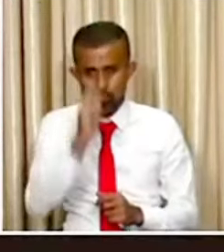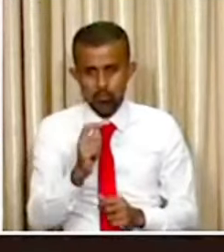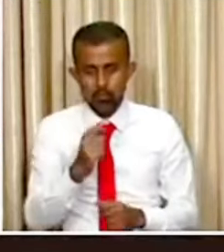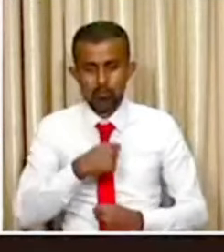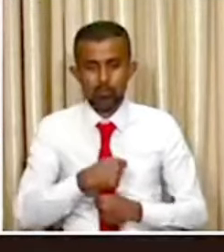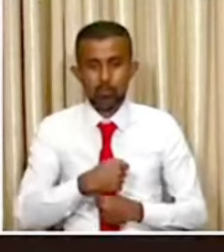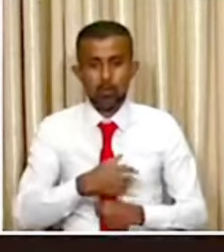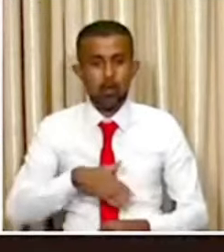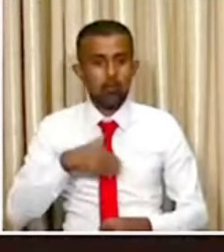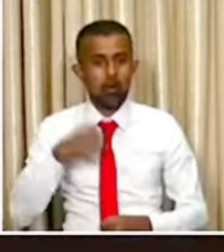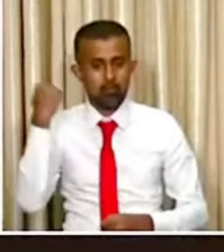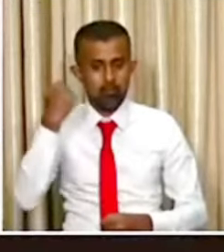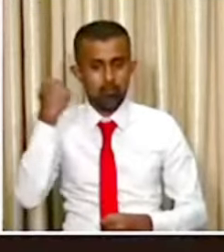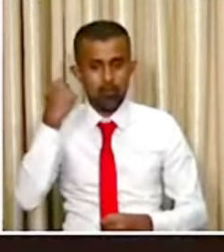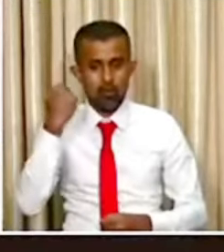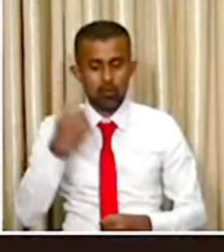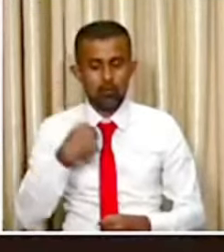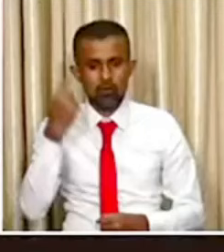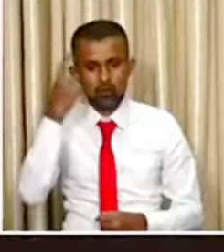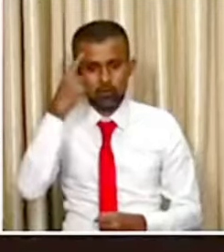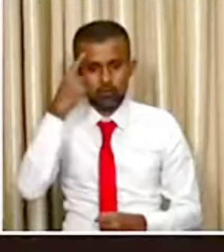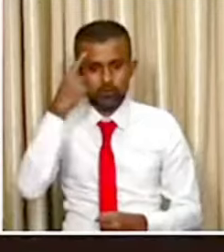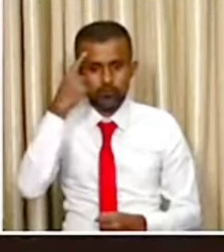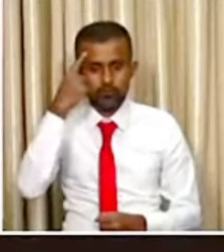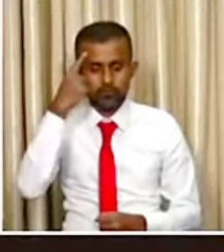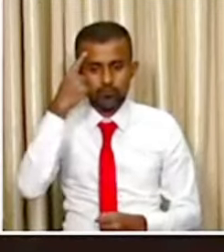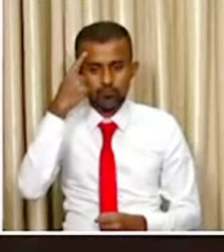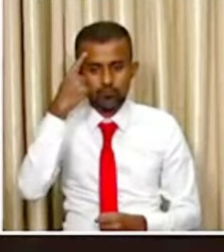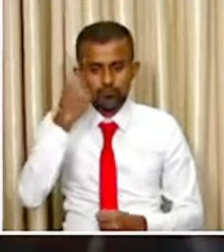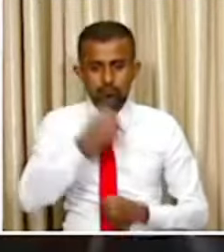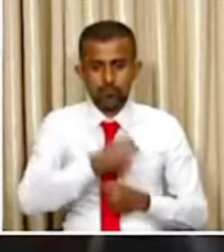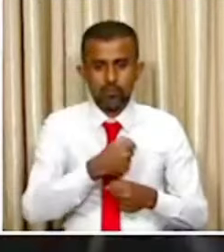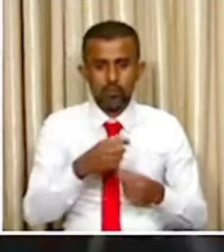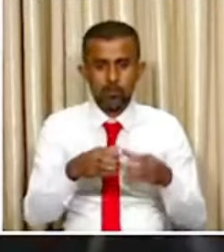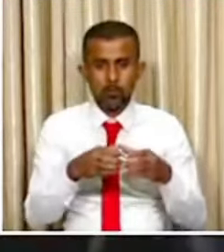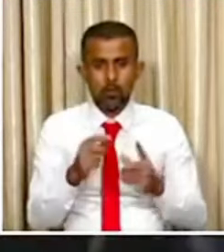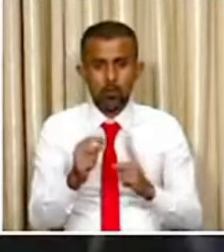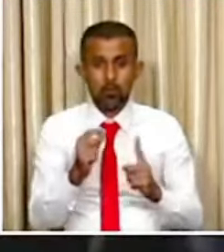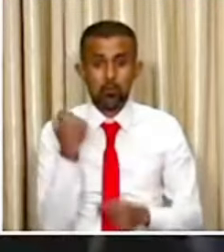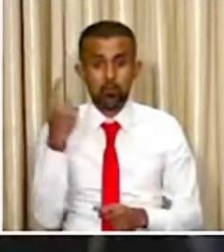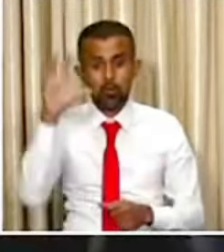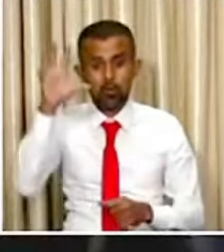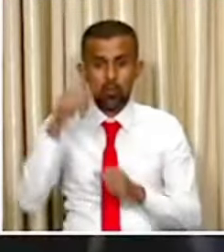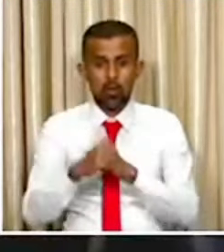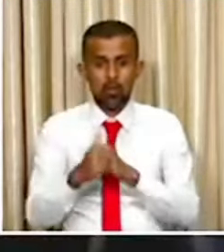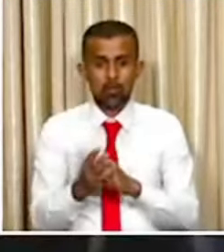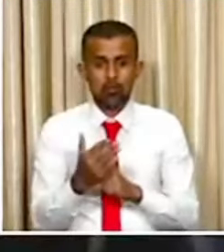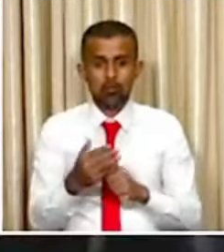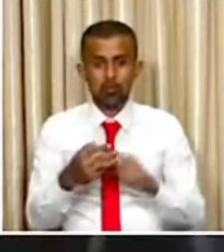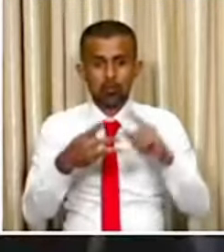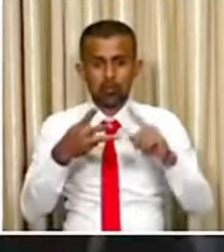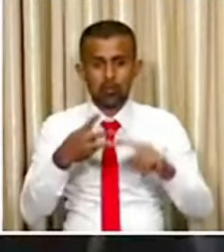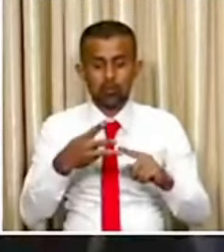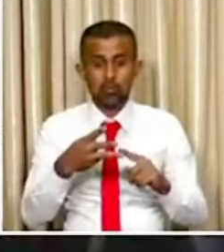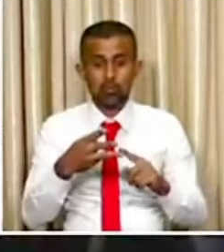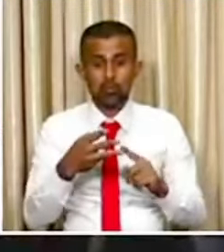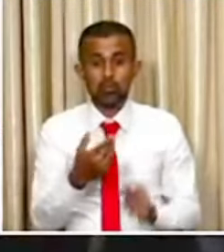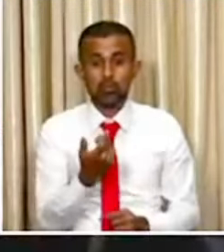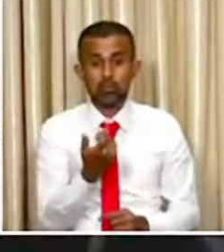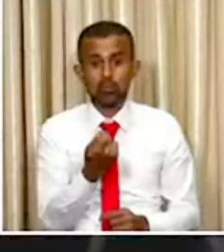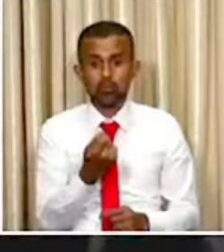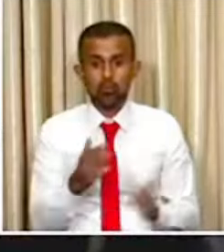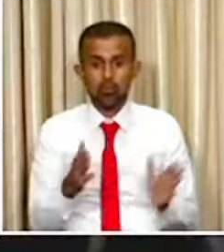රාජාසන කතාව. මං හිතන්නේ ආණ්ඩු පක්ෂ මන්ත්‍රීවරු පොහොසත් රටක් හදන්න යනවා. නමුත් 3 වෙනි වාරිකයේ